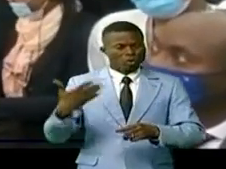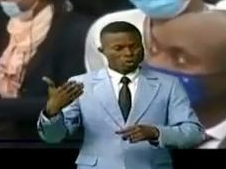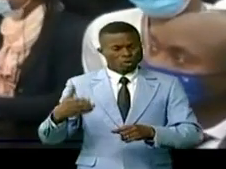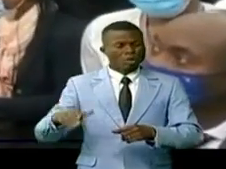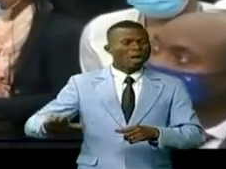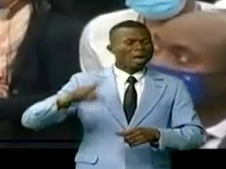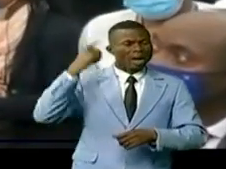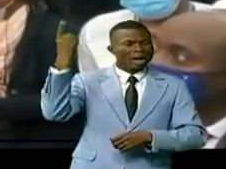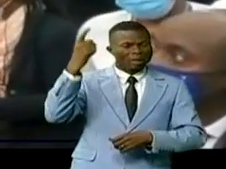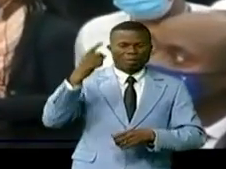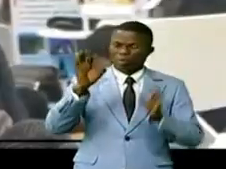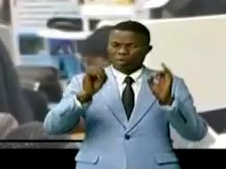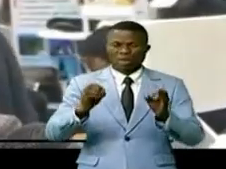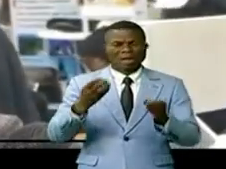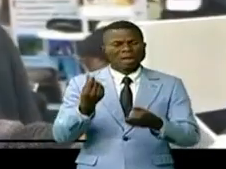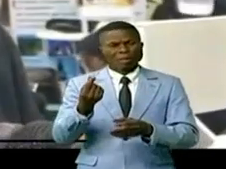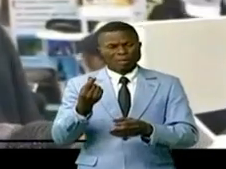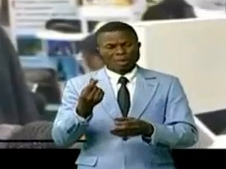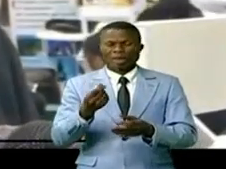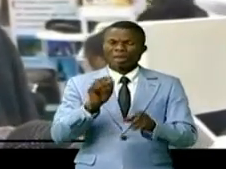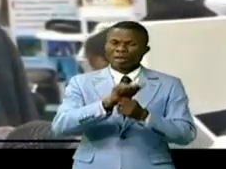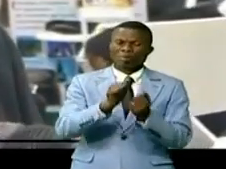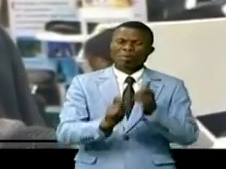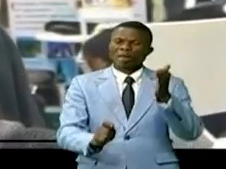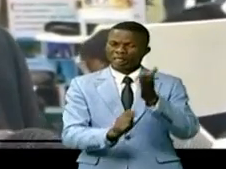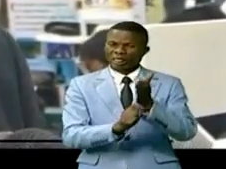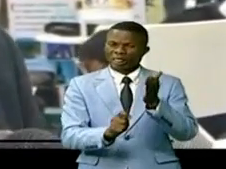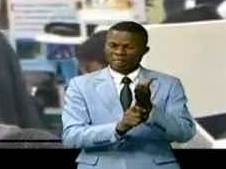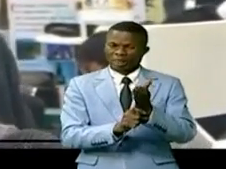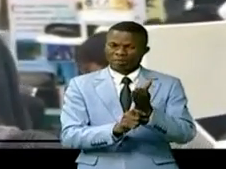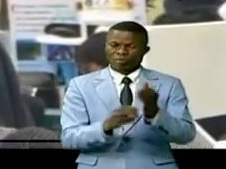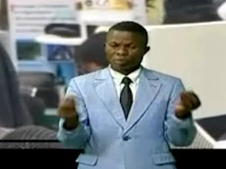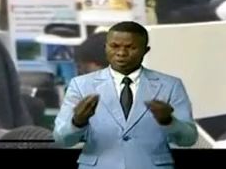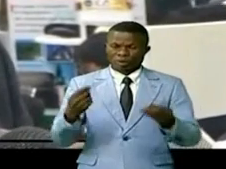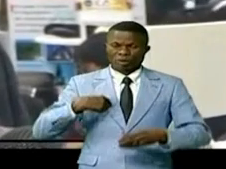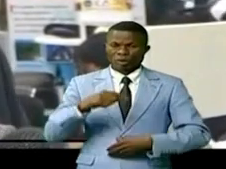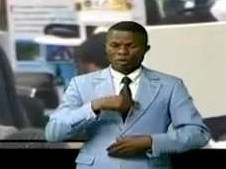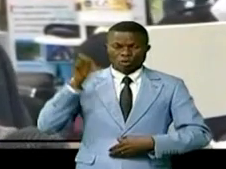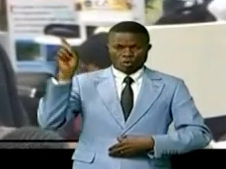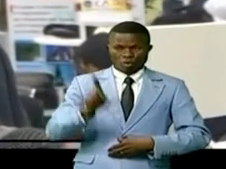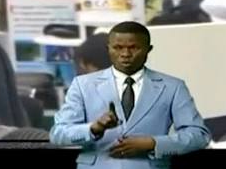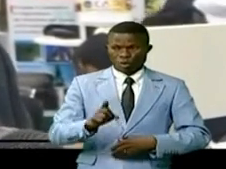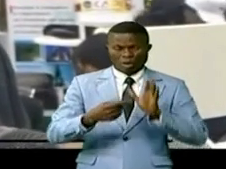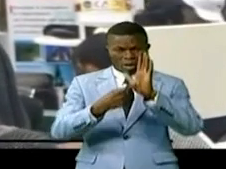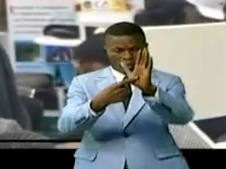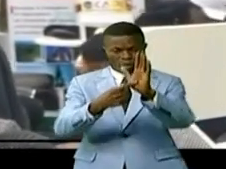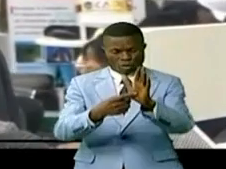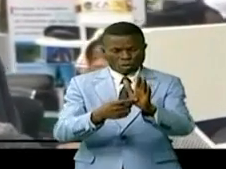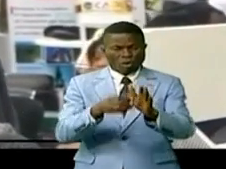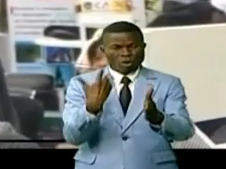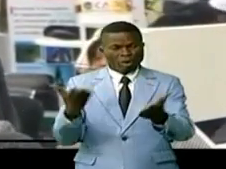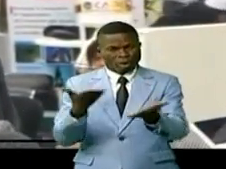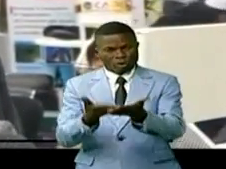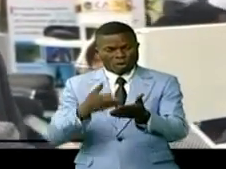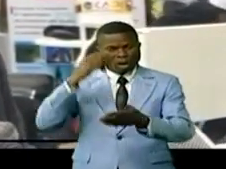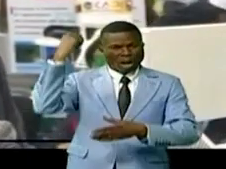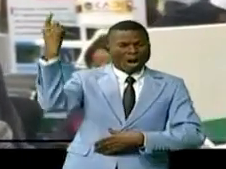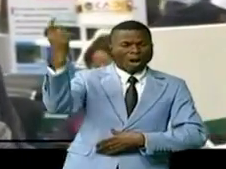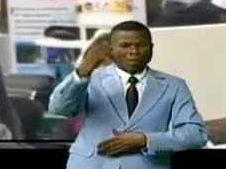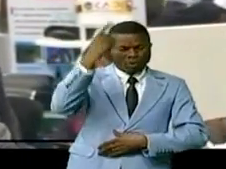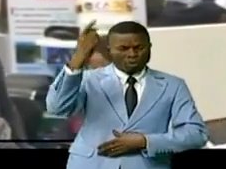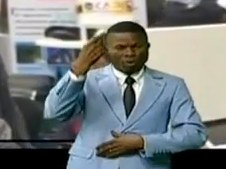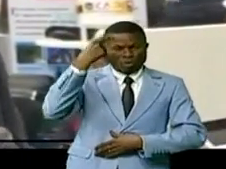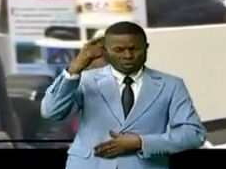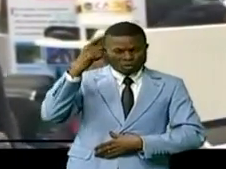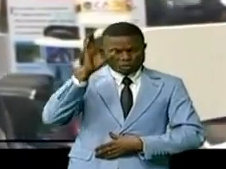sur les plans financiers, sur les plans technologiques. C'est pourquoi nous sommes venus ici présenter ces aspects à la communauté internationale pour